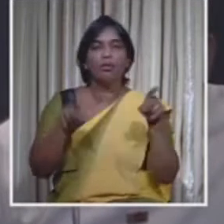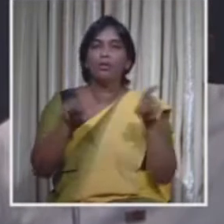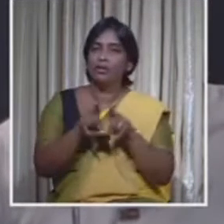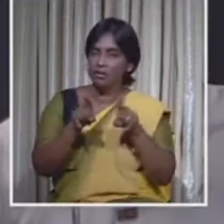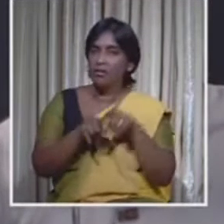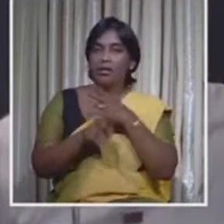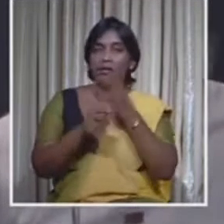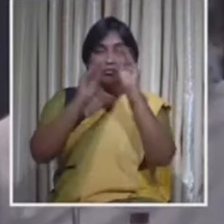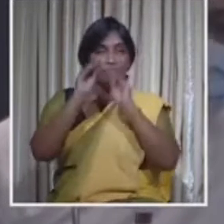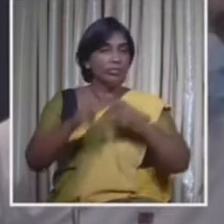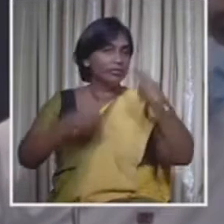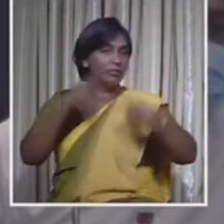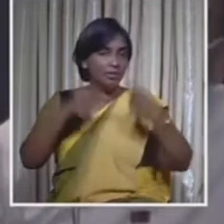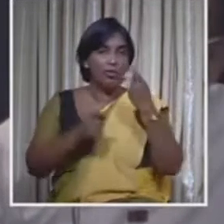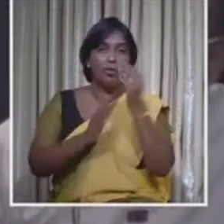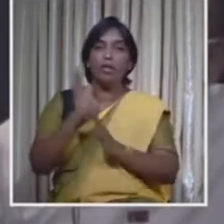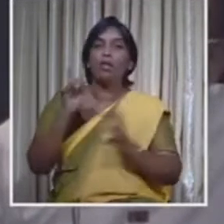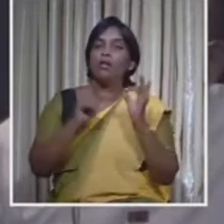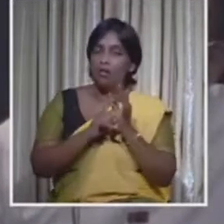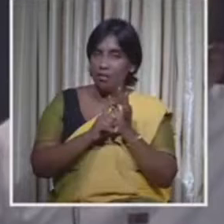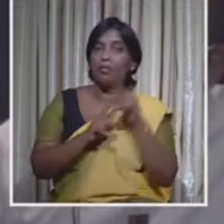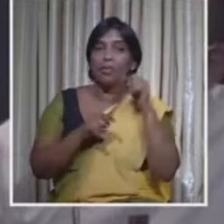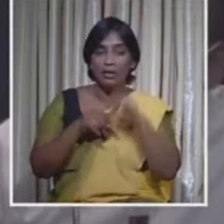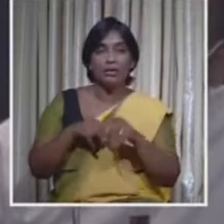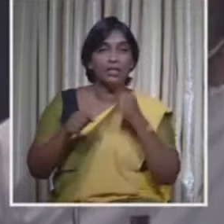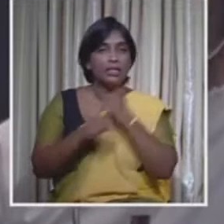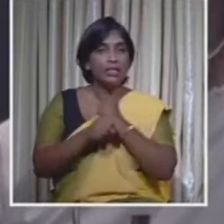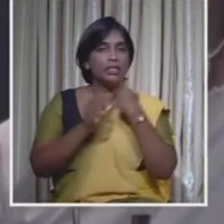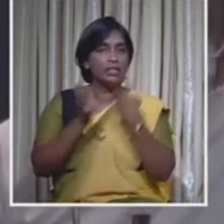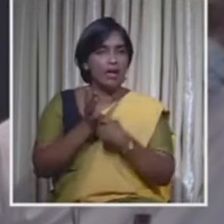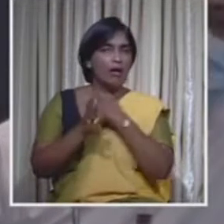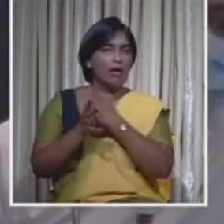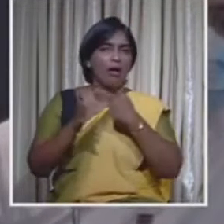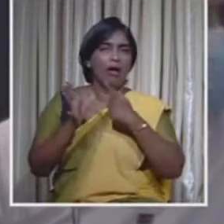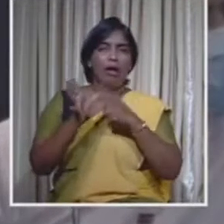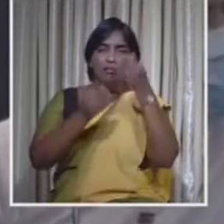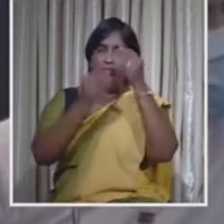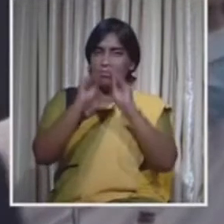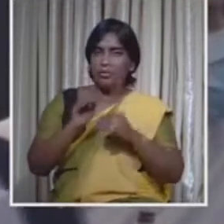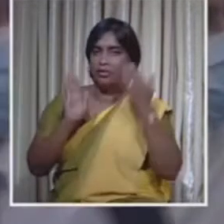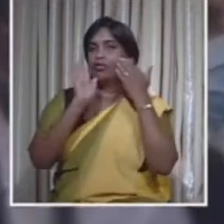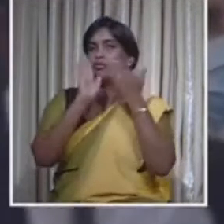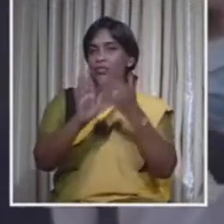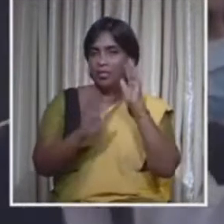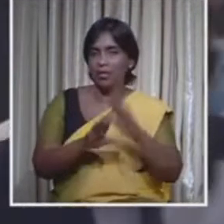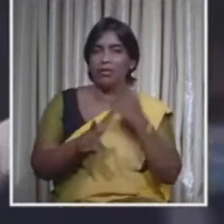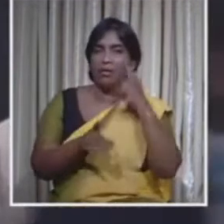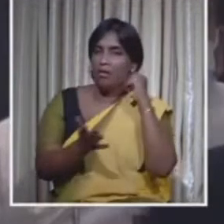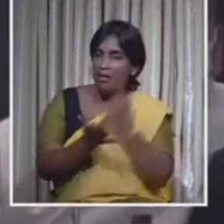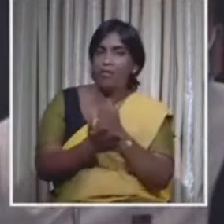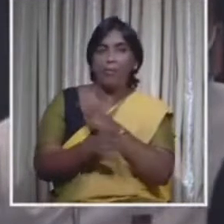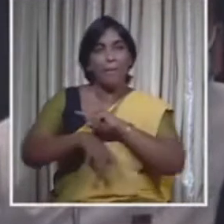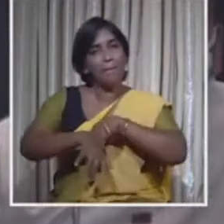අයවැය කතාවක් තමයි අපේ මුදල් ඇමතිතුමා මේ ජීආ රාණ්ඩුවේ අයවැය ලේඛනයේ ඉදිරිපත් කරමින් ඉදිරිපත් කරේ බොහොම අමාරුවෙන්